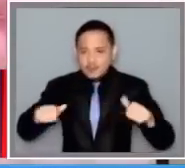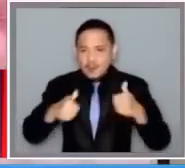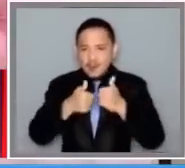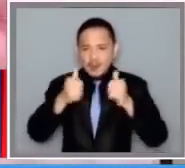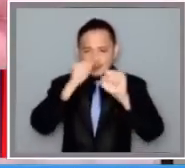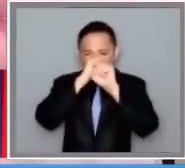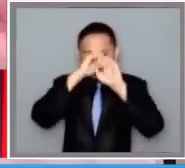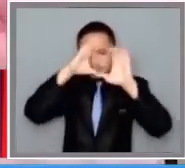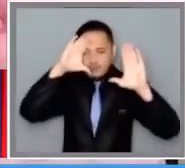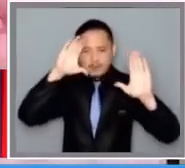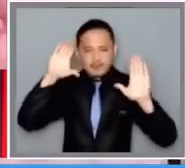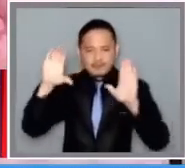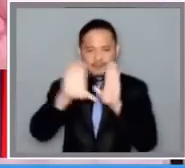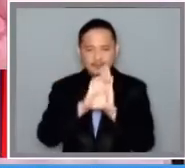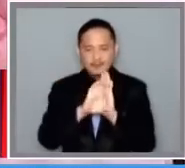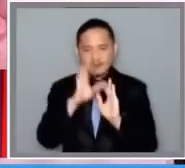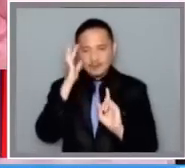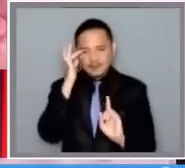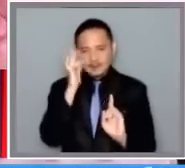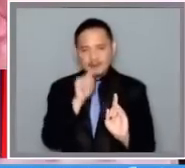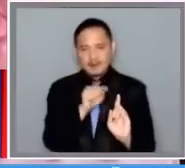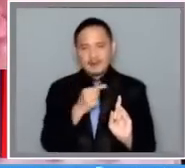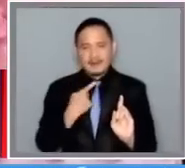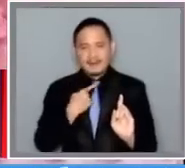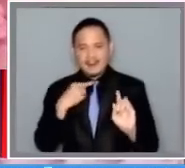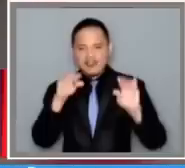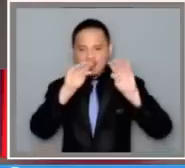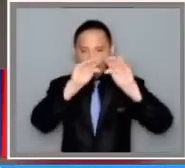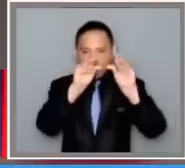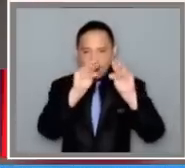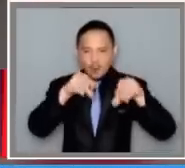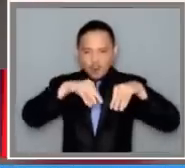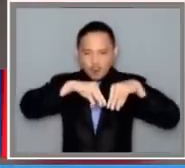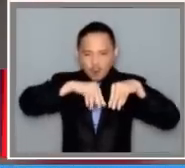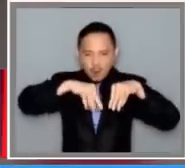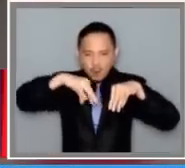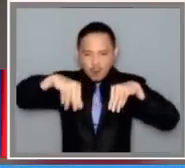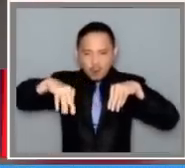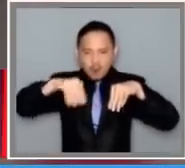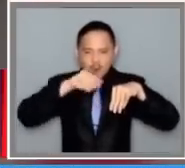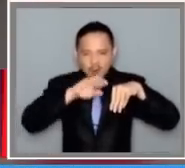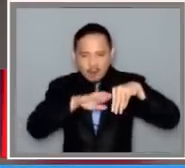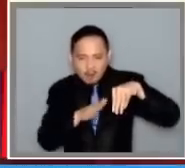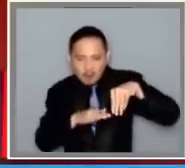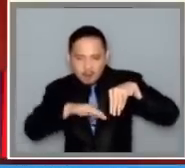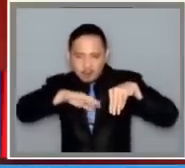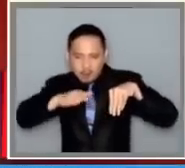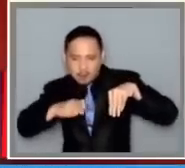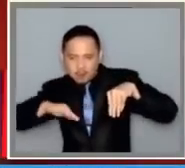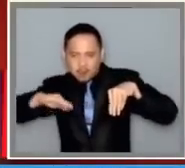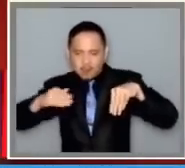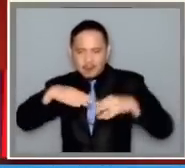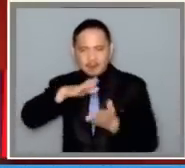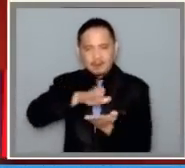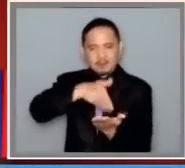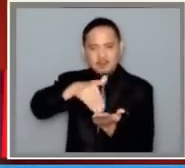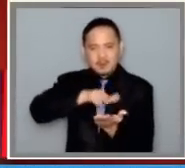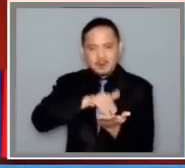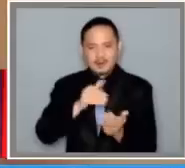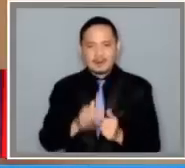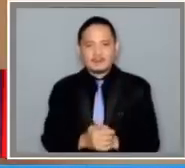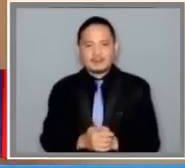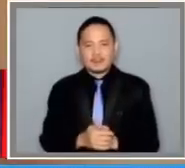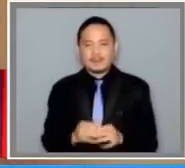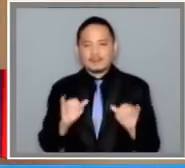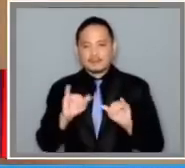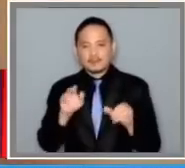image dahil sa mga pakurbang bahagi nito. Oo, sabi niya, basura man daw sa paningin ng egg tray,